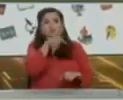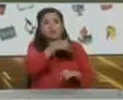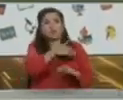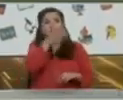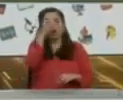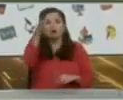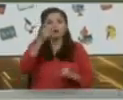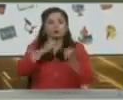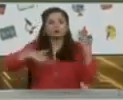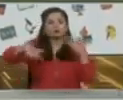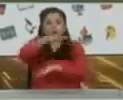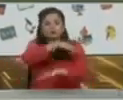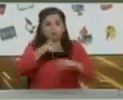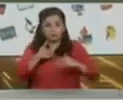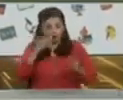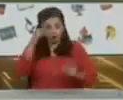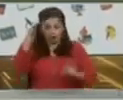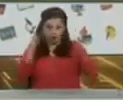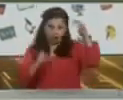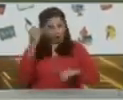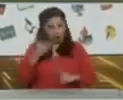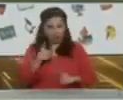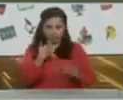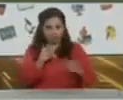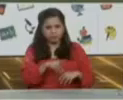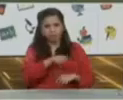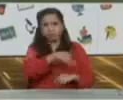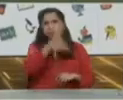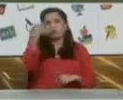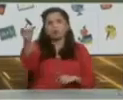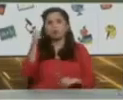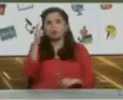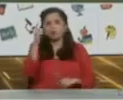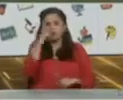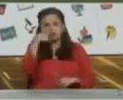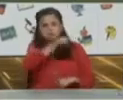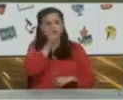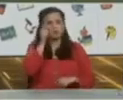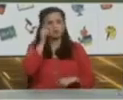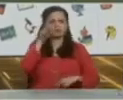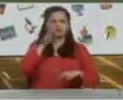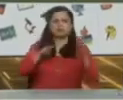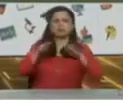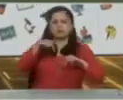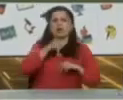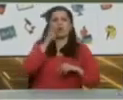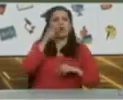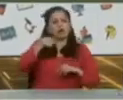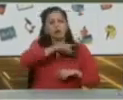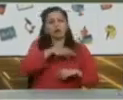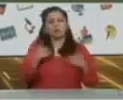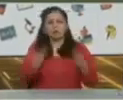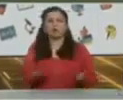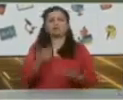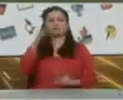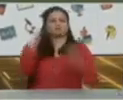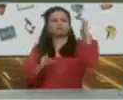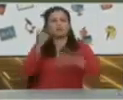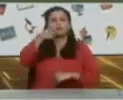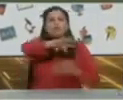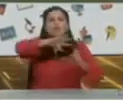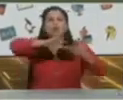है तो उसके द्वारा नारी समानता में कुछ न कुछ कमी की संभावना बन ही जाती